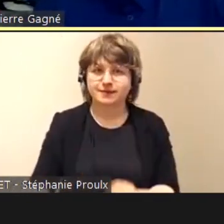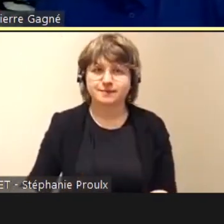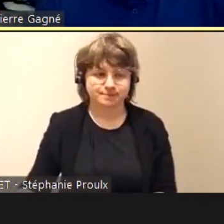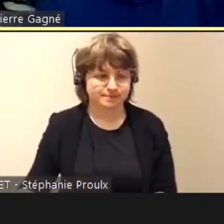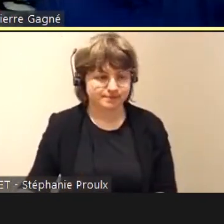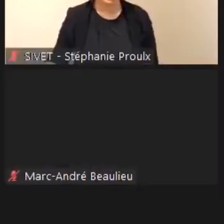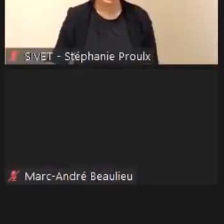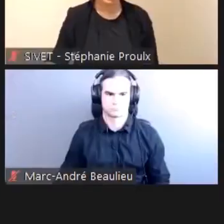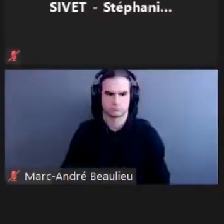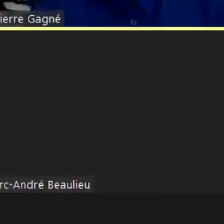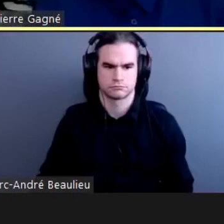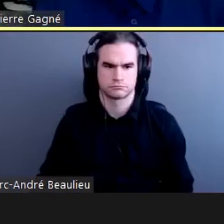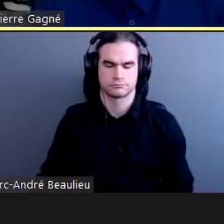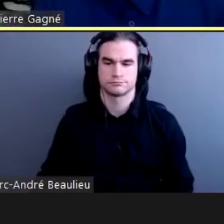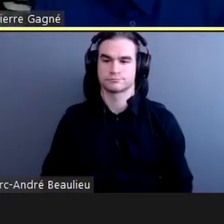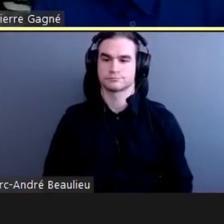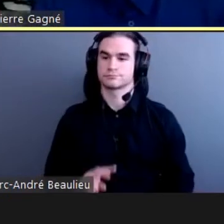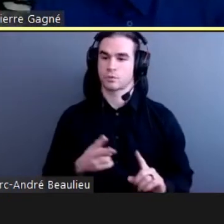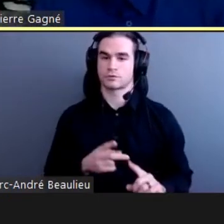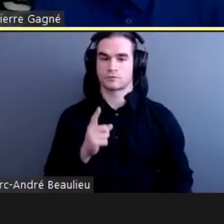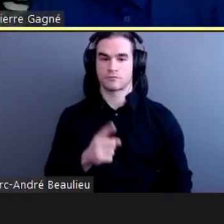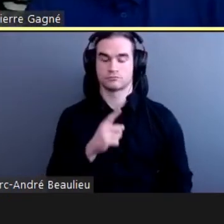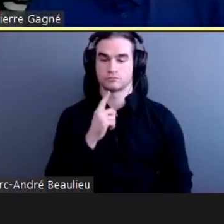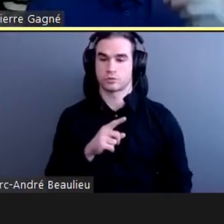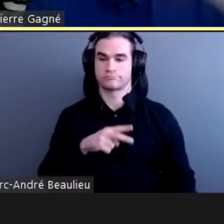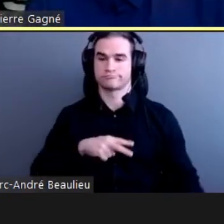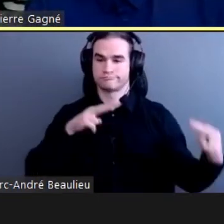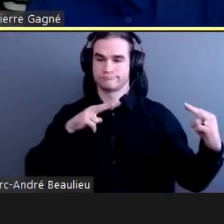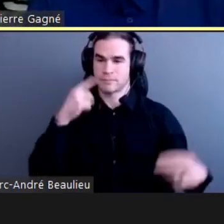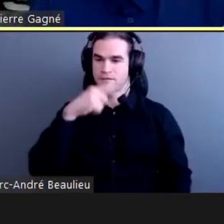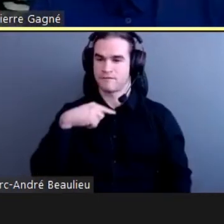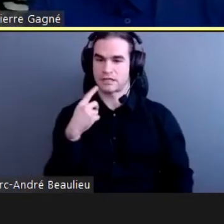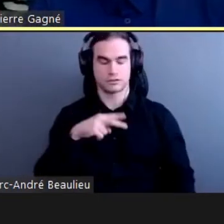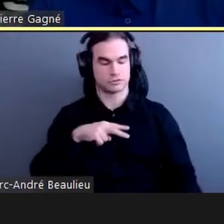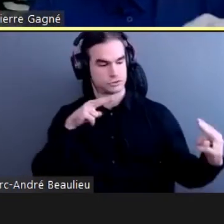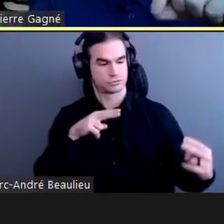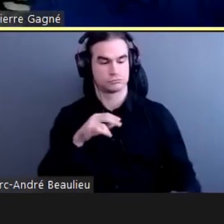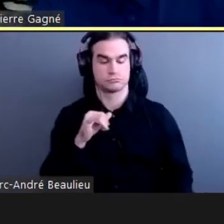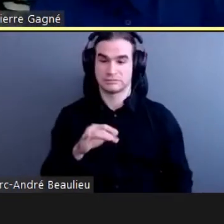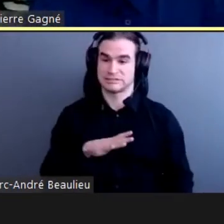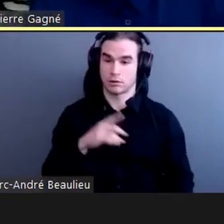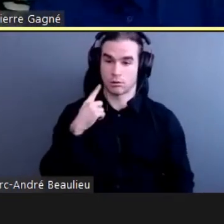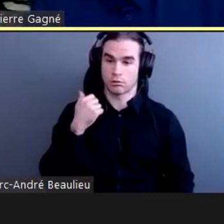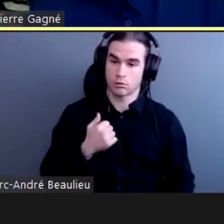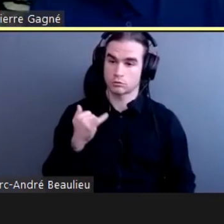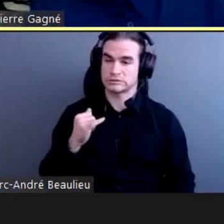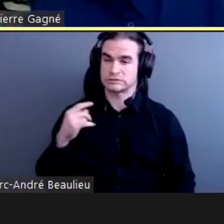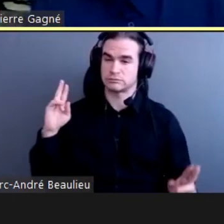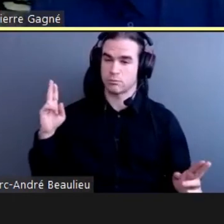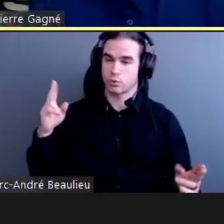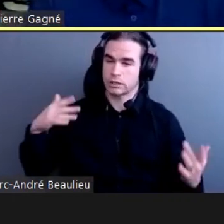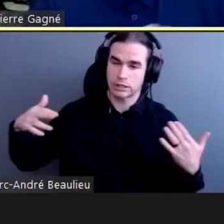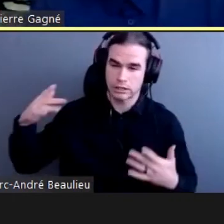deuxième stratégie, c'est assurez-vous que la personne puisse voir votre visage. Alors, quand on a une déficience auditive ou quand il y a du bruit ou quand on a